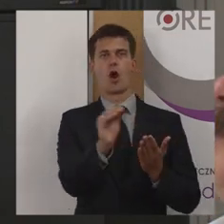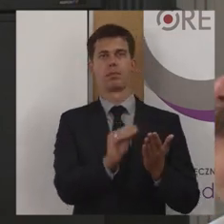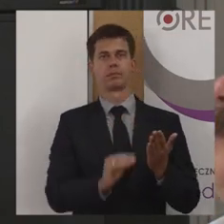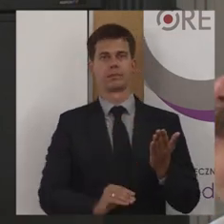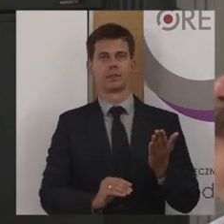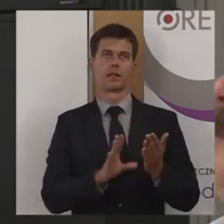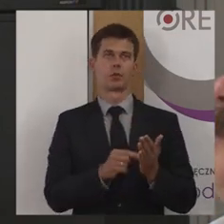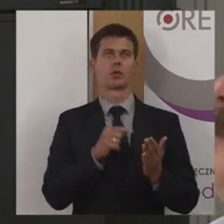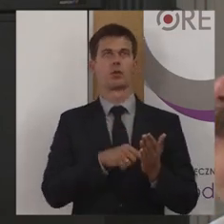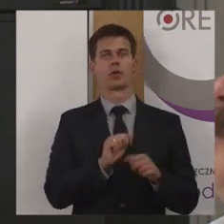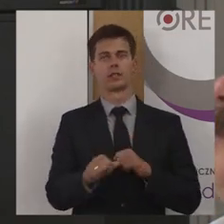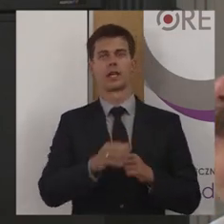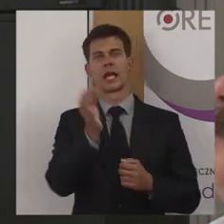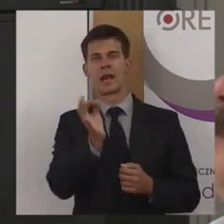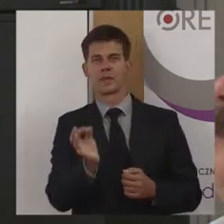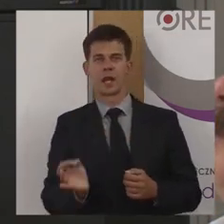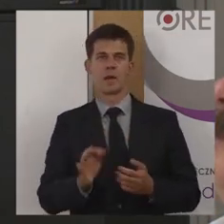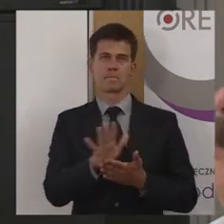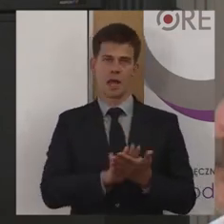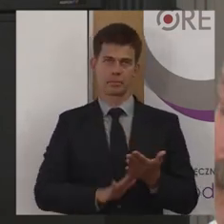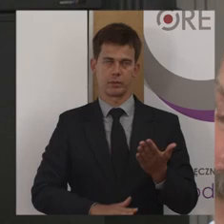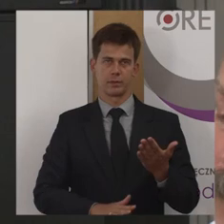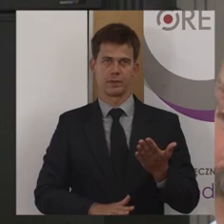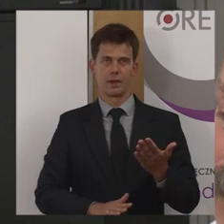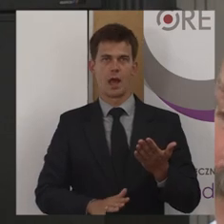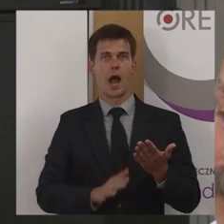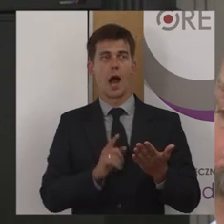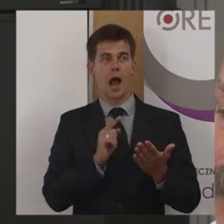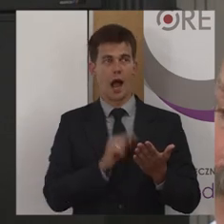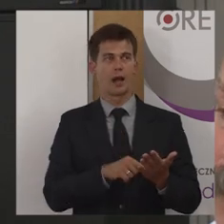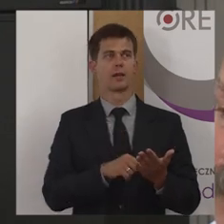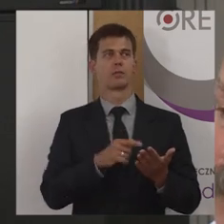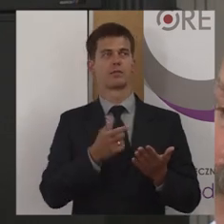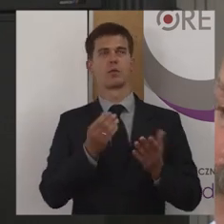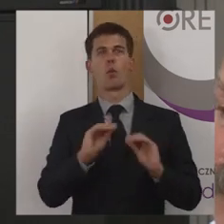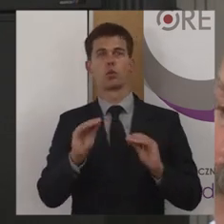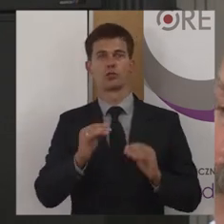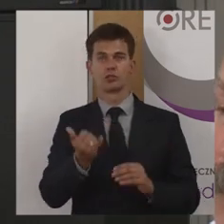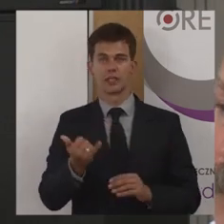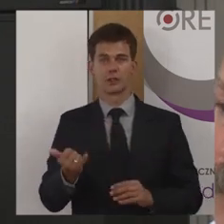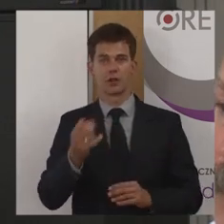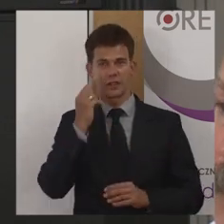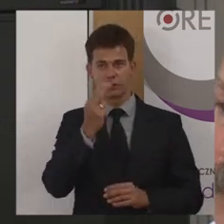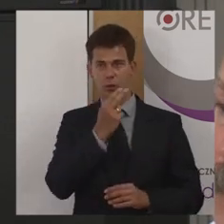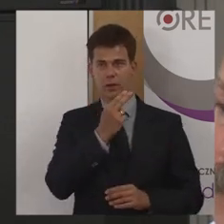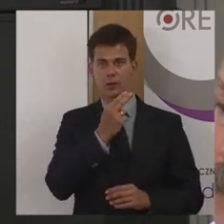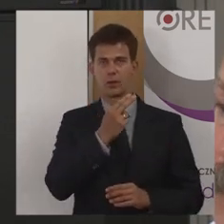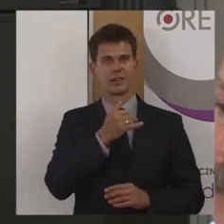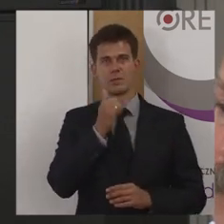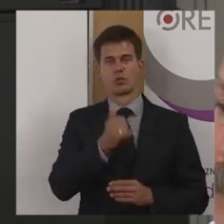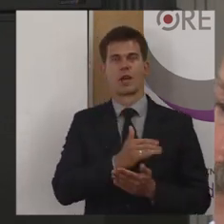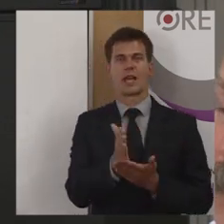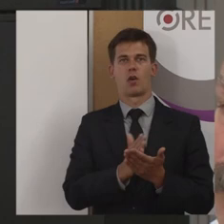jest grafika mapy tak czy inaczej opisana, ale nie ruszymy z nauczeniem dziecka, właśnie niewidomego, geografii,